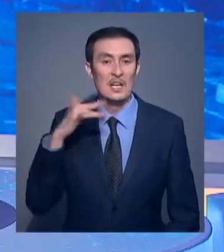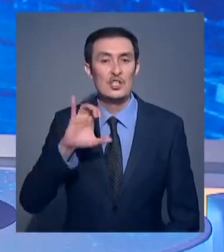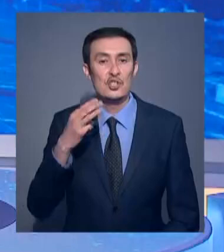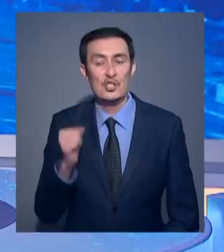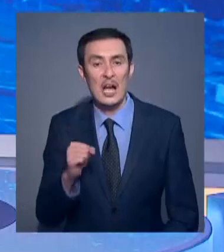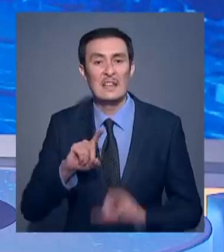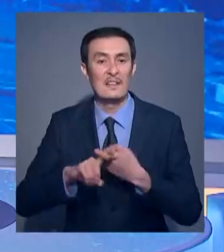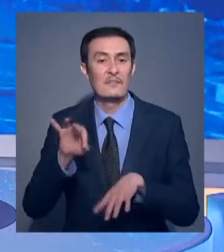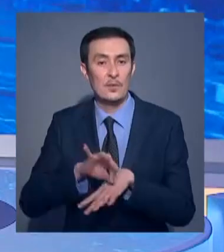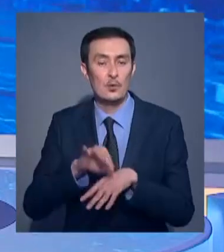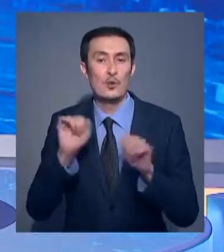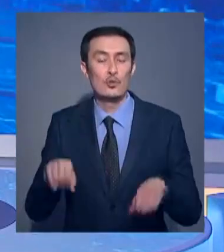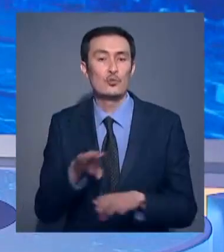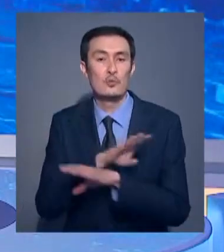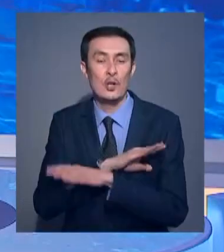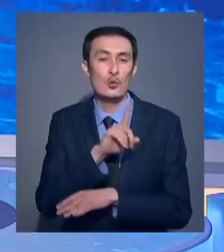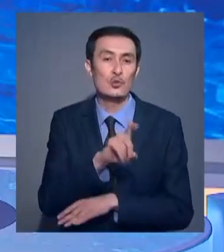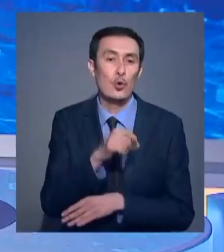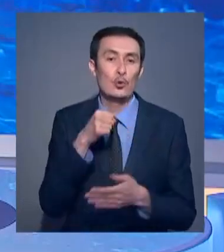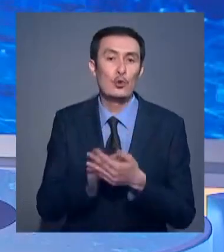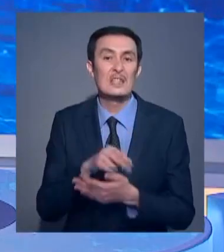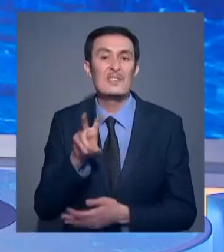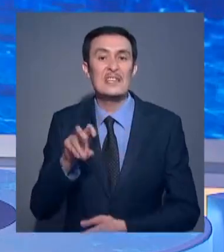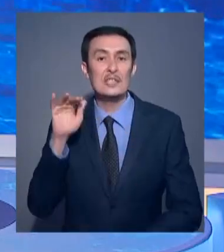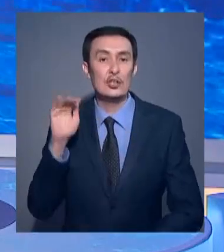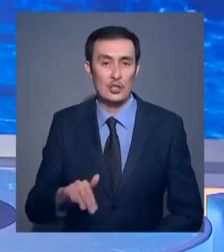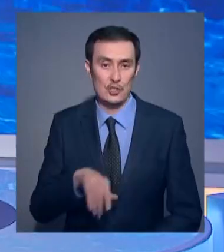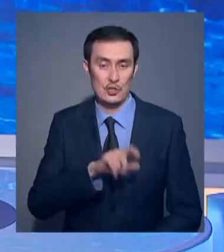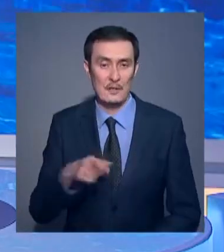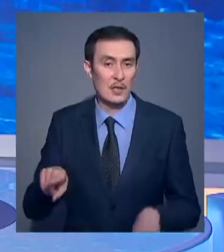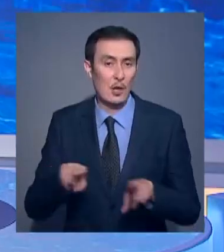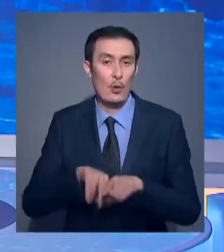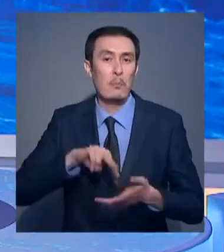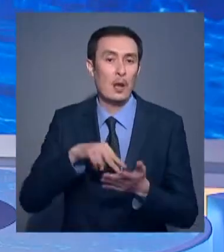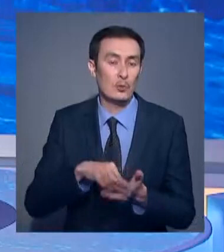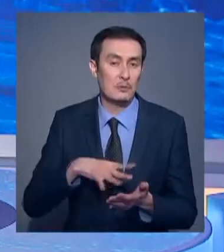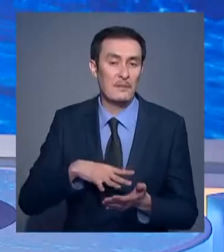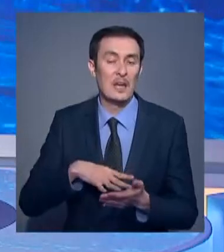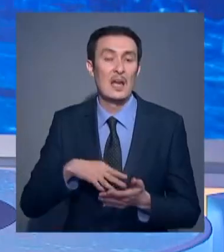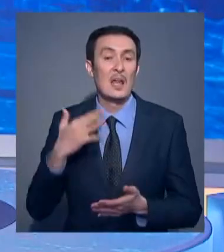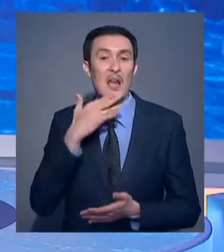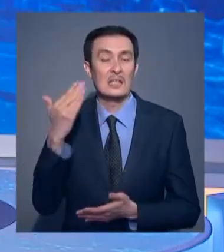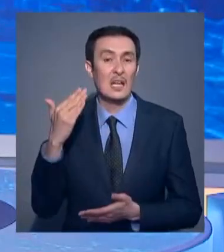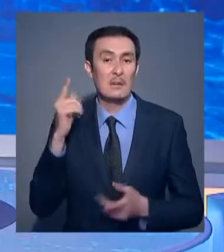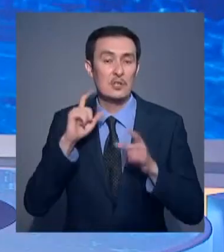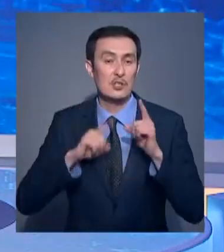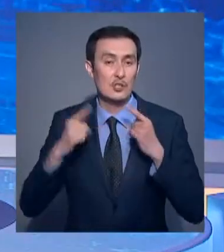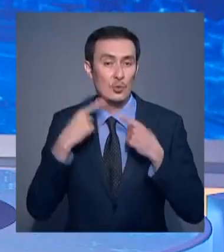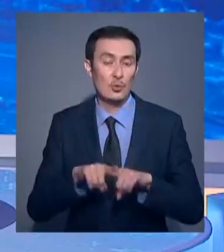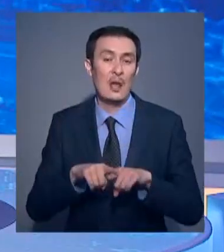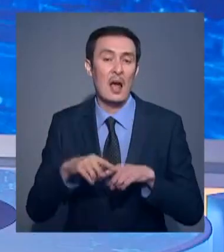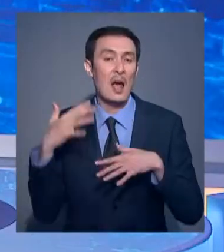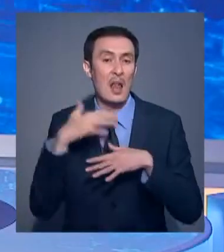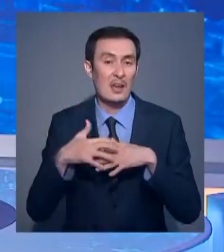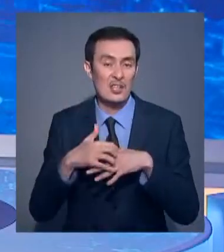В США от COVID-19 может умереть от 100 до 200 тысяч человек. Такой прогноз сделали в Национальном институте